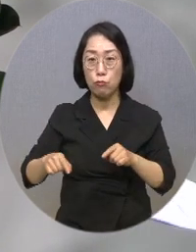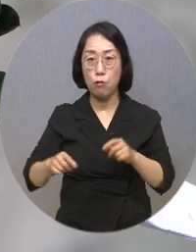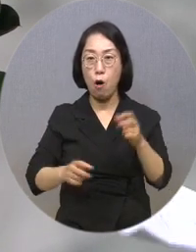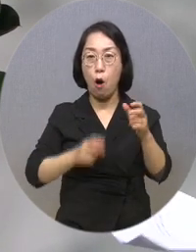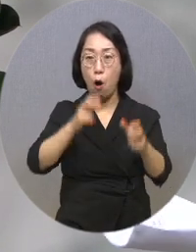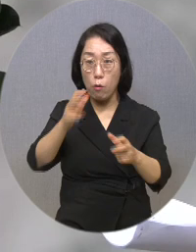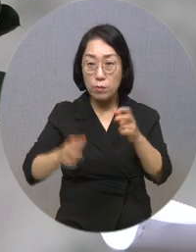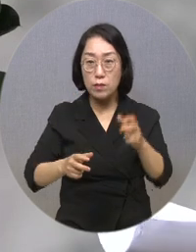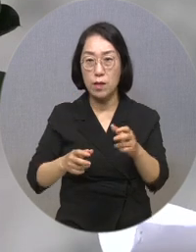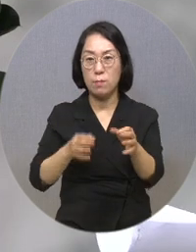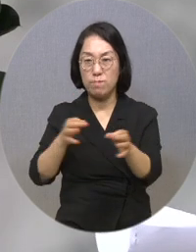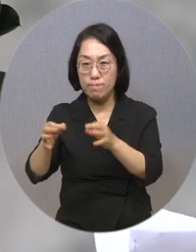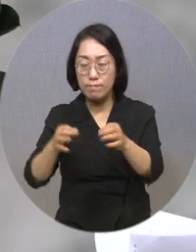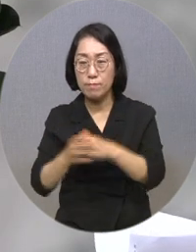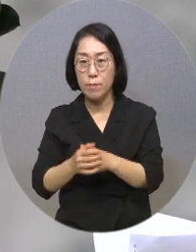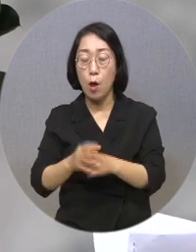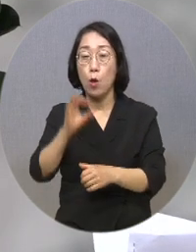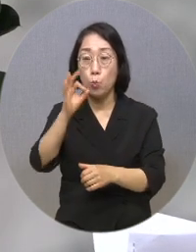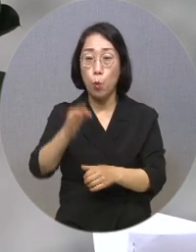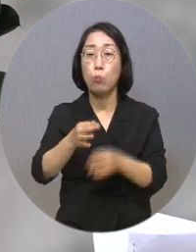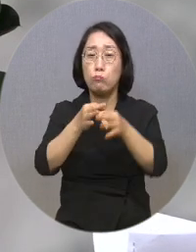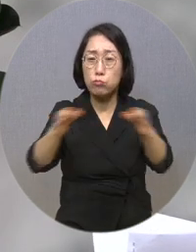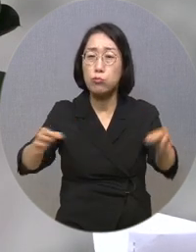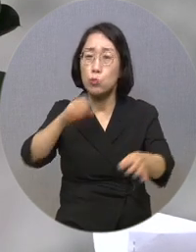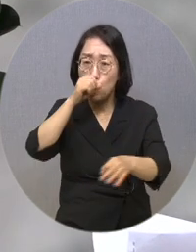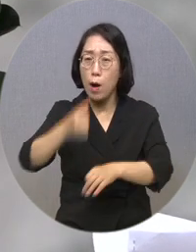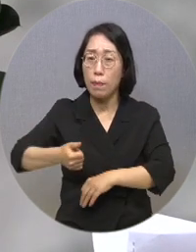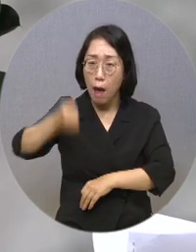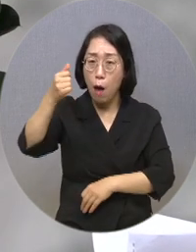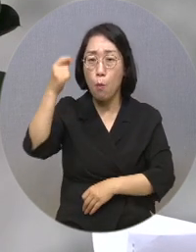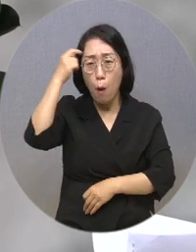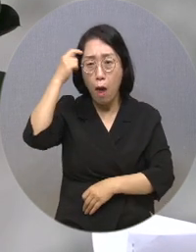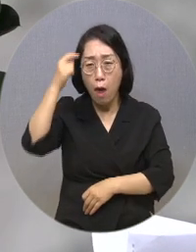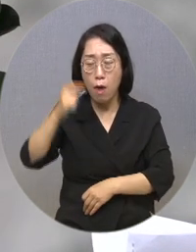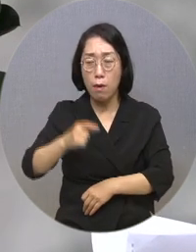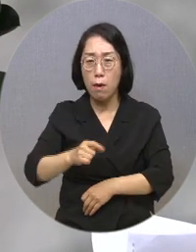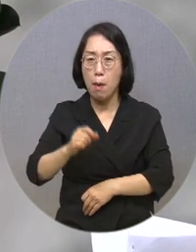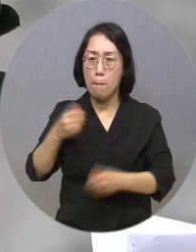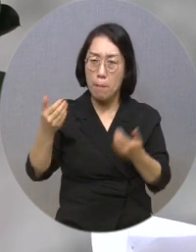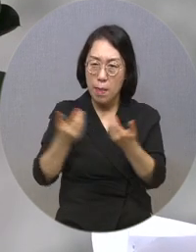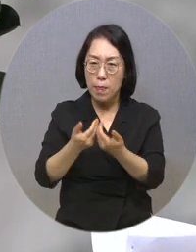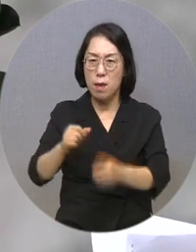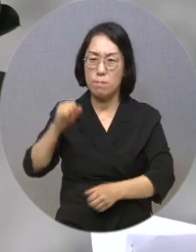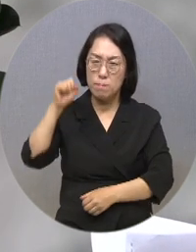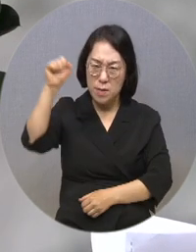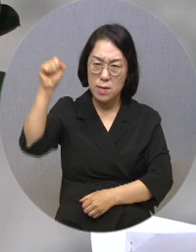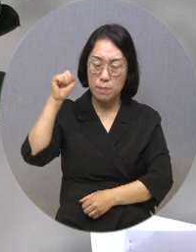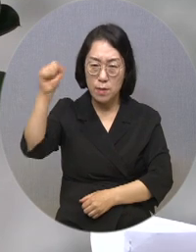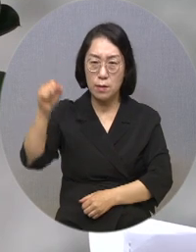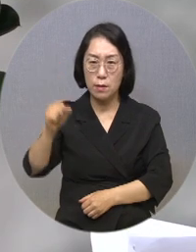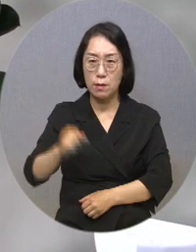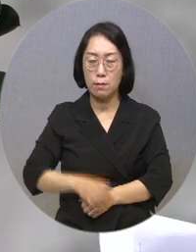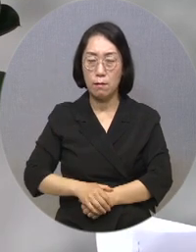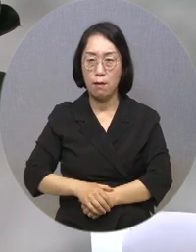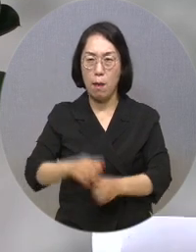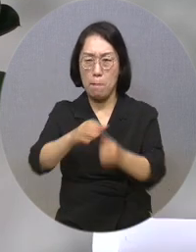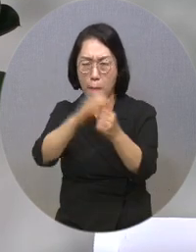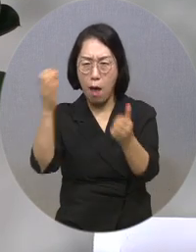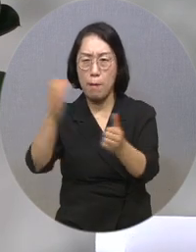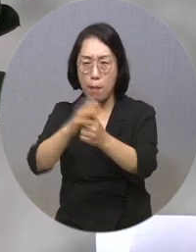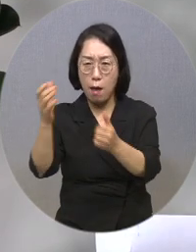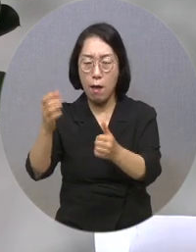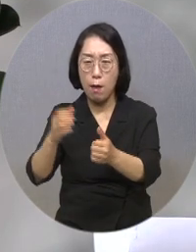와서 현금으로 지급하라고 반대에 민경선 사퇴하라고 강하게 압박을